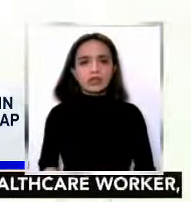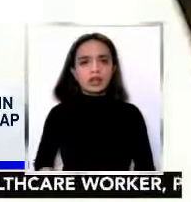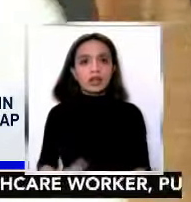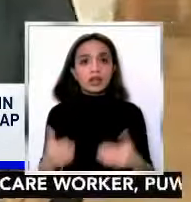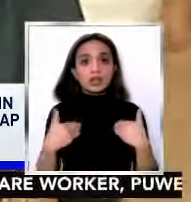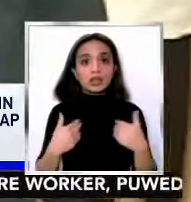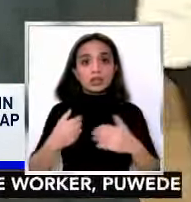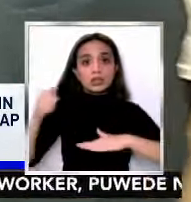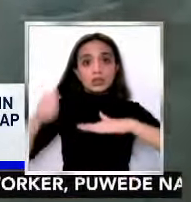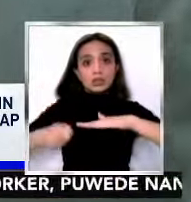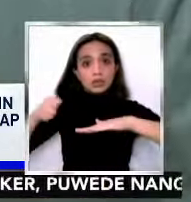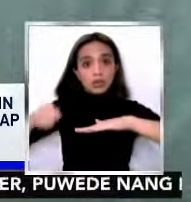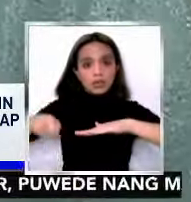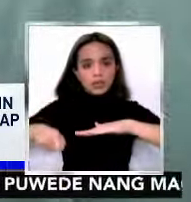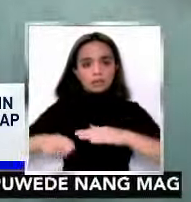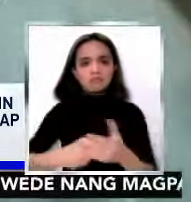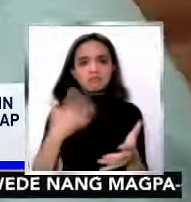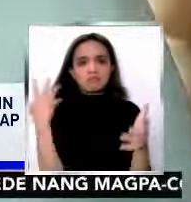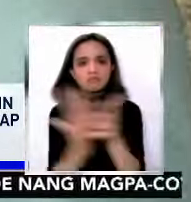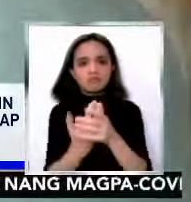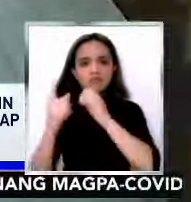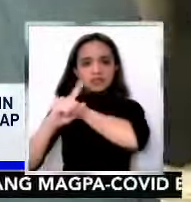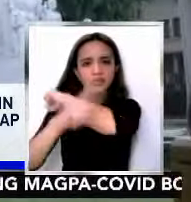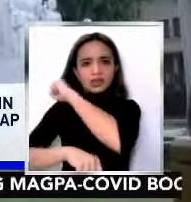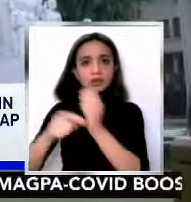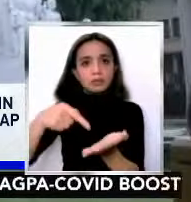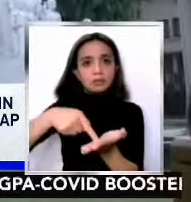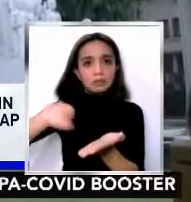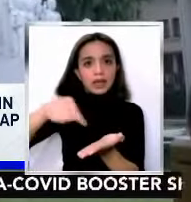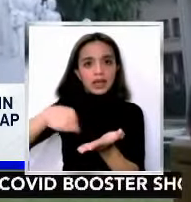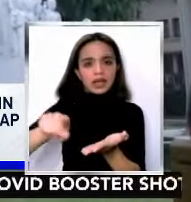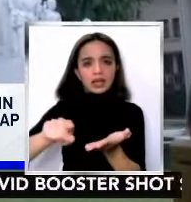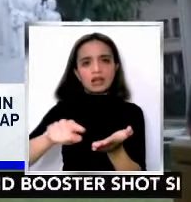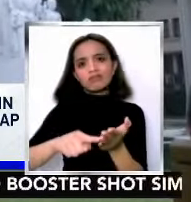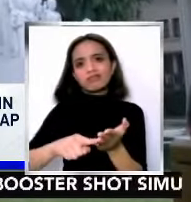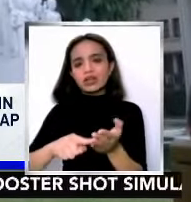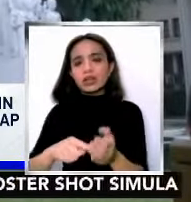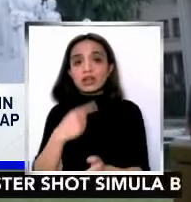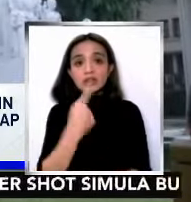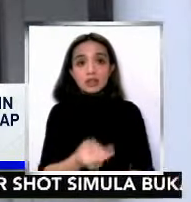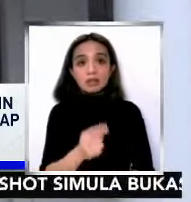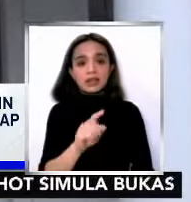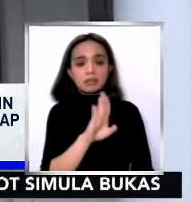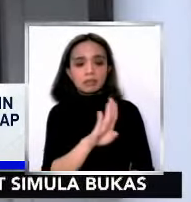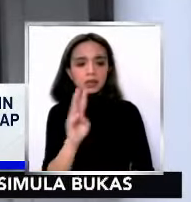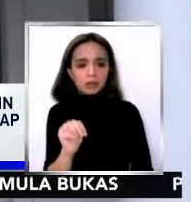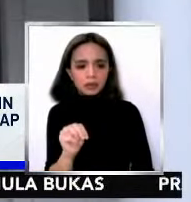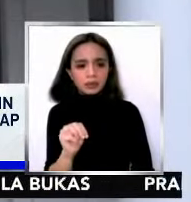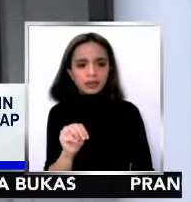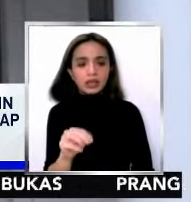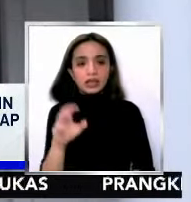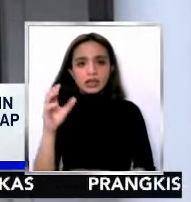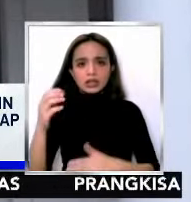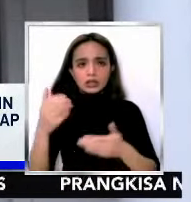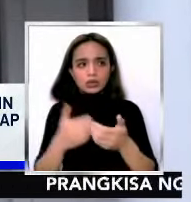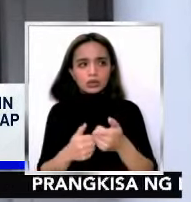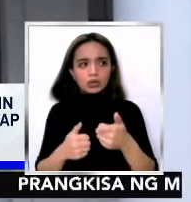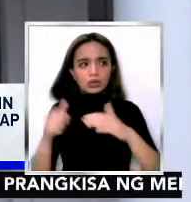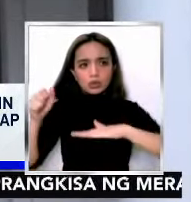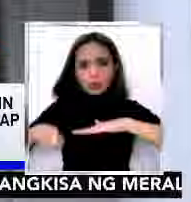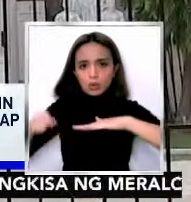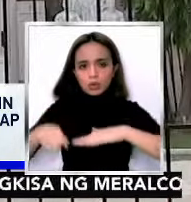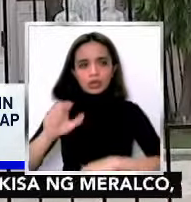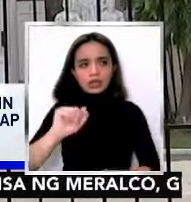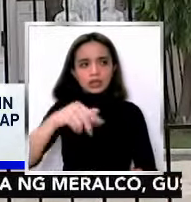parusang pagkakakulong at pinagbabayad ng buwis at multa. Sa apela ni Marcos, pinagtibay ng Court of Appeals ang guilty verdict ng